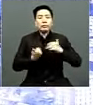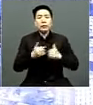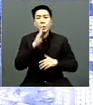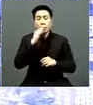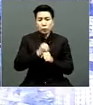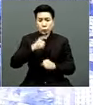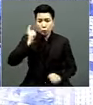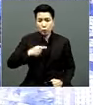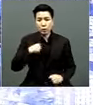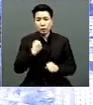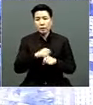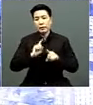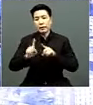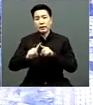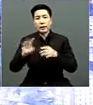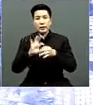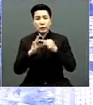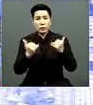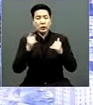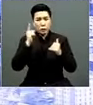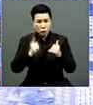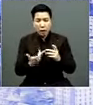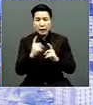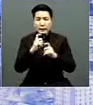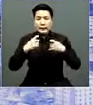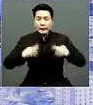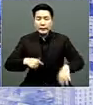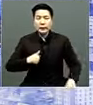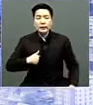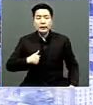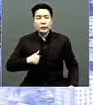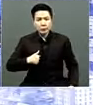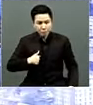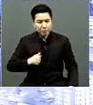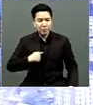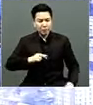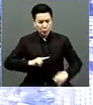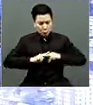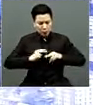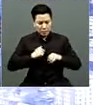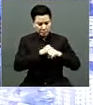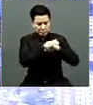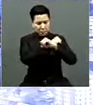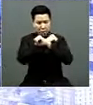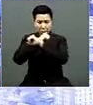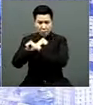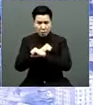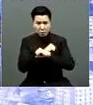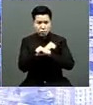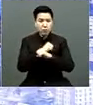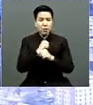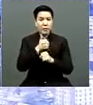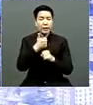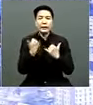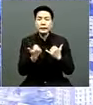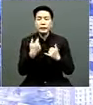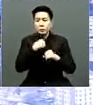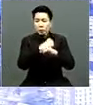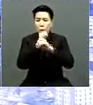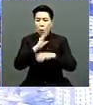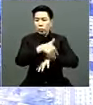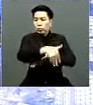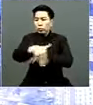ทำต่างๆเหล่านี้ความเสี่ยงเหล่านี้ท่านต้องปกป้องตัวเองปกป้องคนอื่นได้ด้วยเพราะฉะนั้นตรงนี้ก็นำเรียนเ